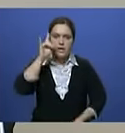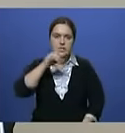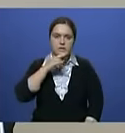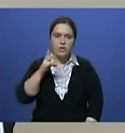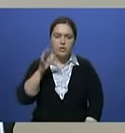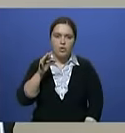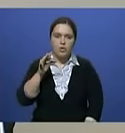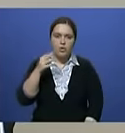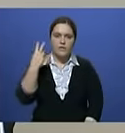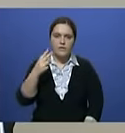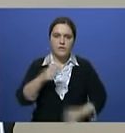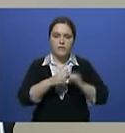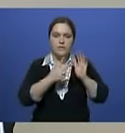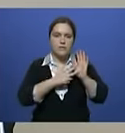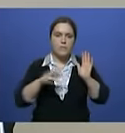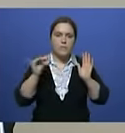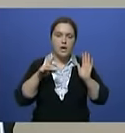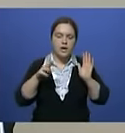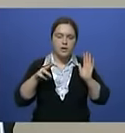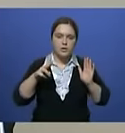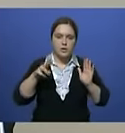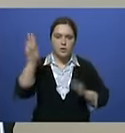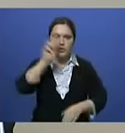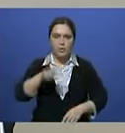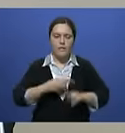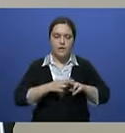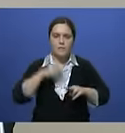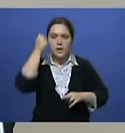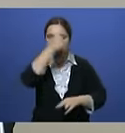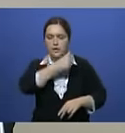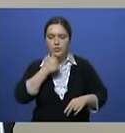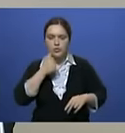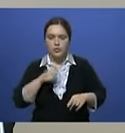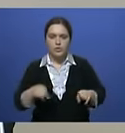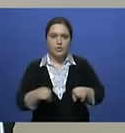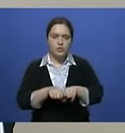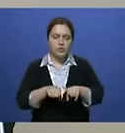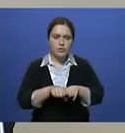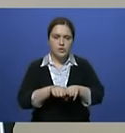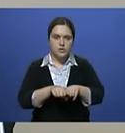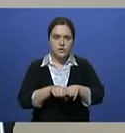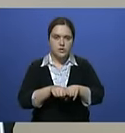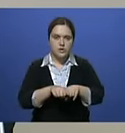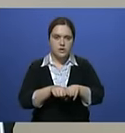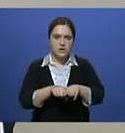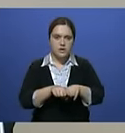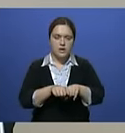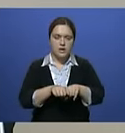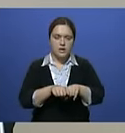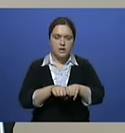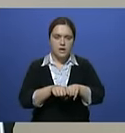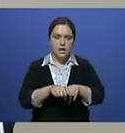208 млрд долларов в этом году тоже значит насчёт